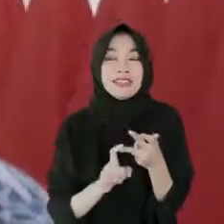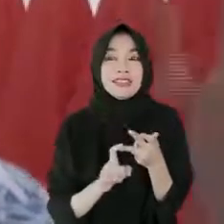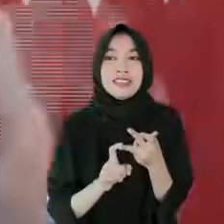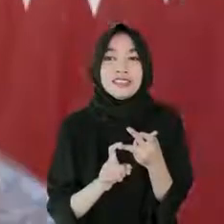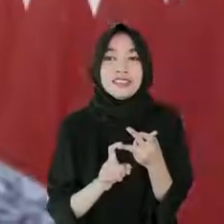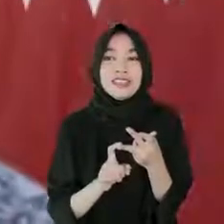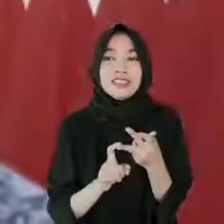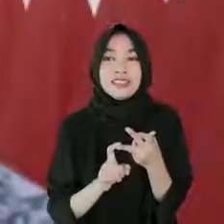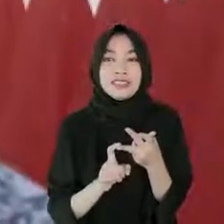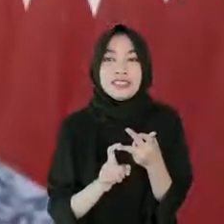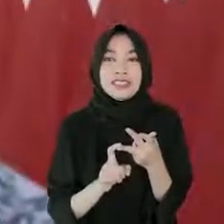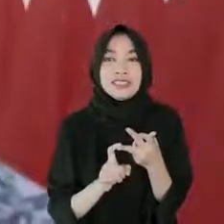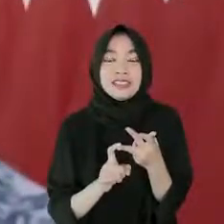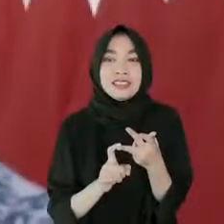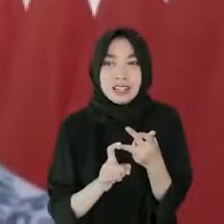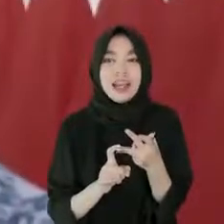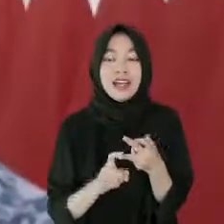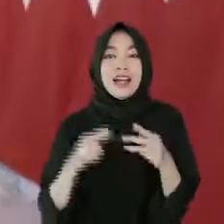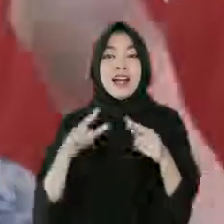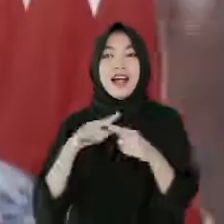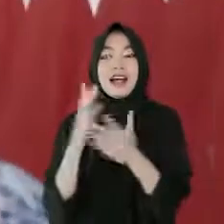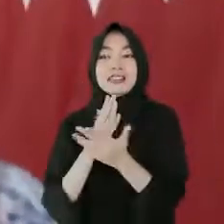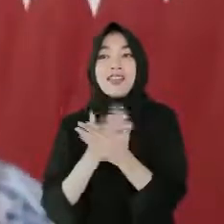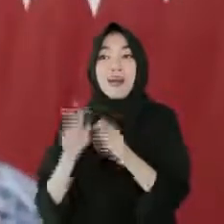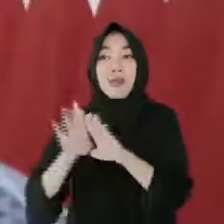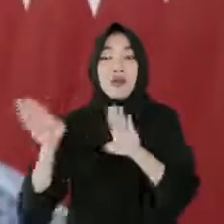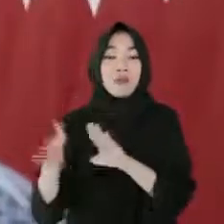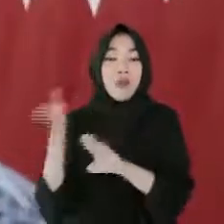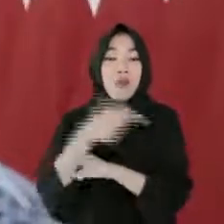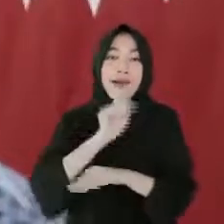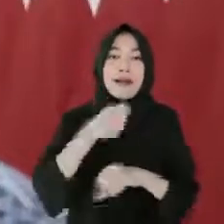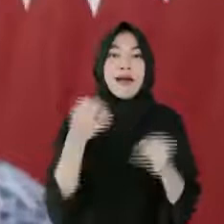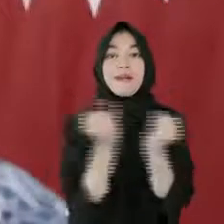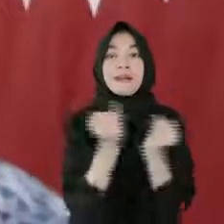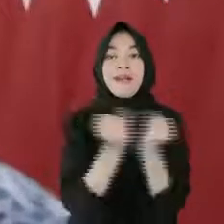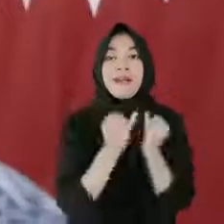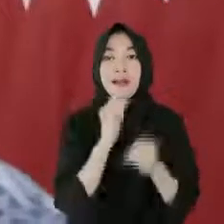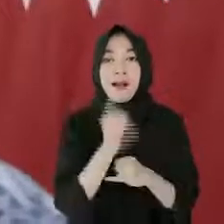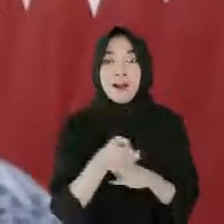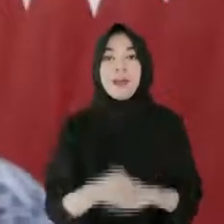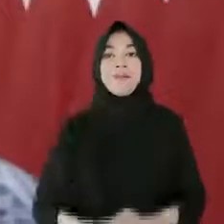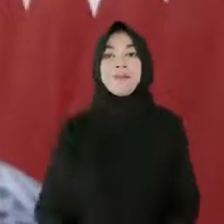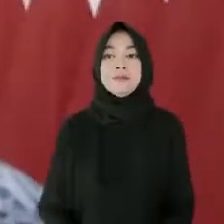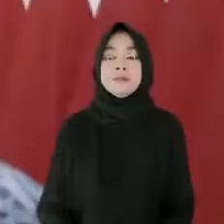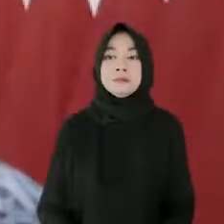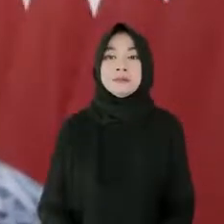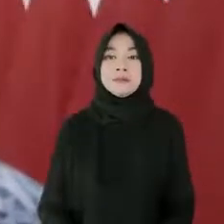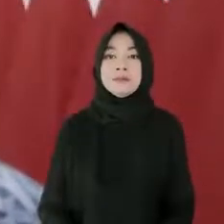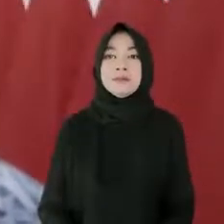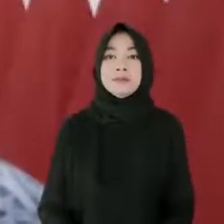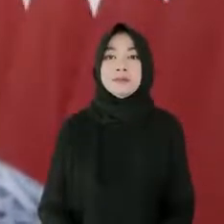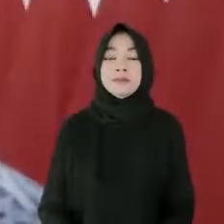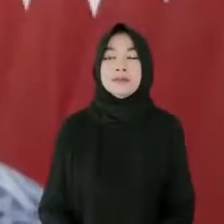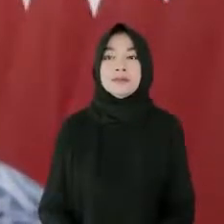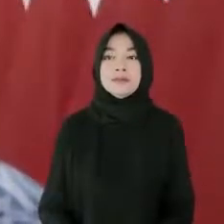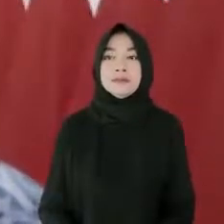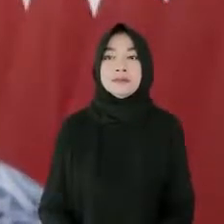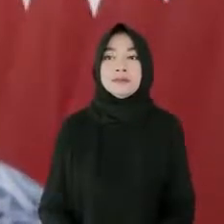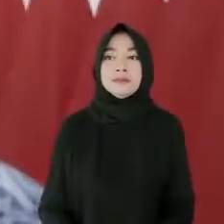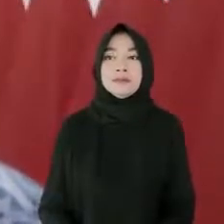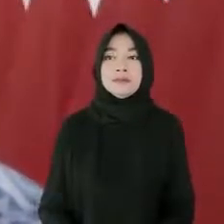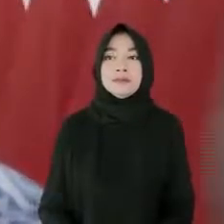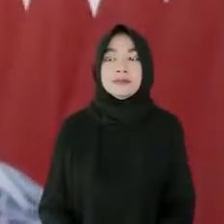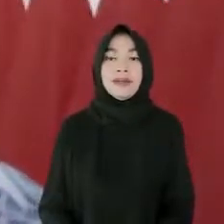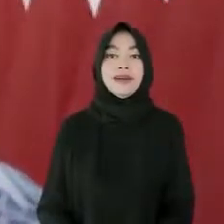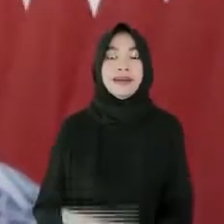pertandingan yang dilakukan sebelum upacara pembukaan dan dari situ kita belajar ya belajar untuk jangan